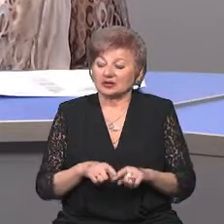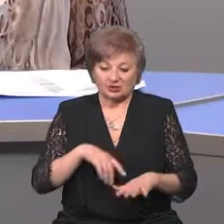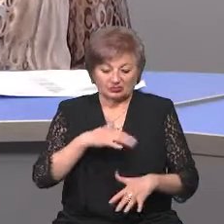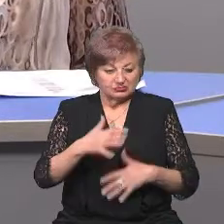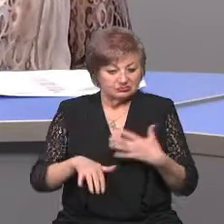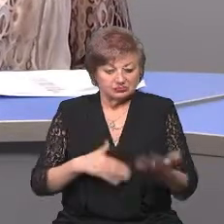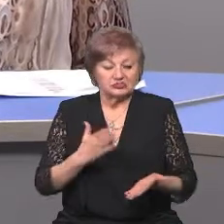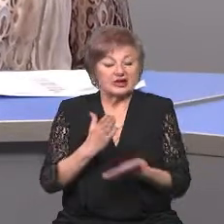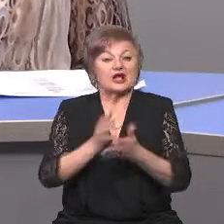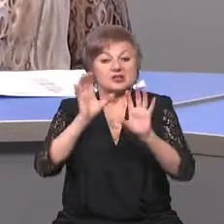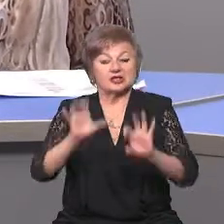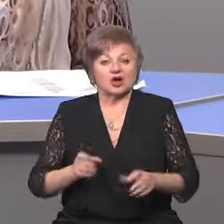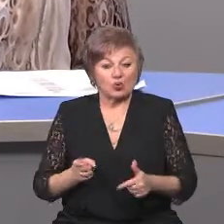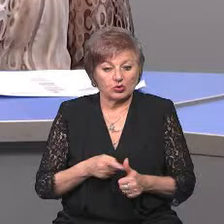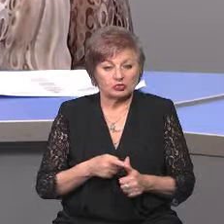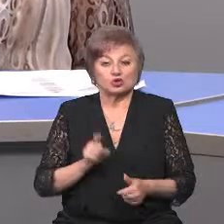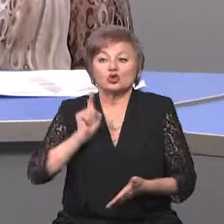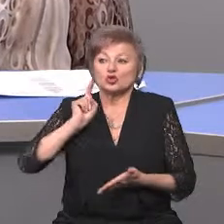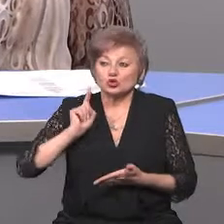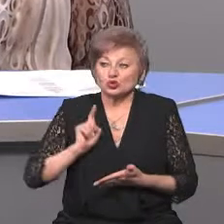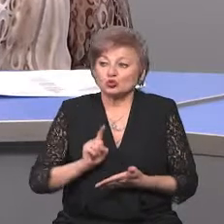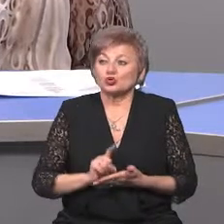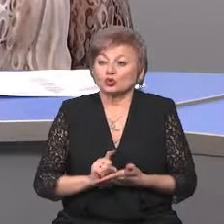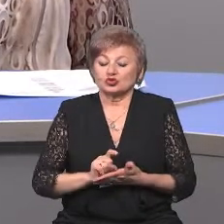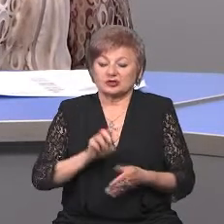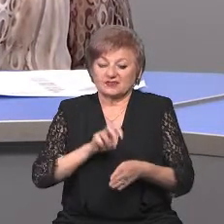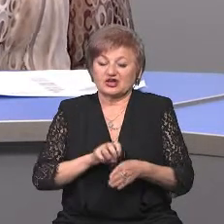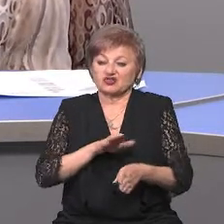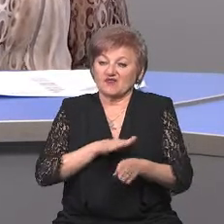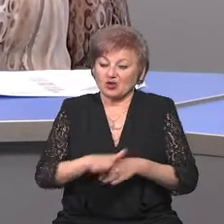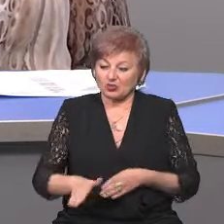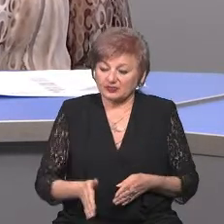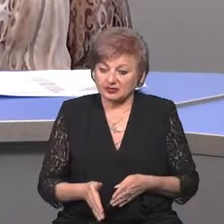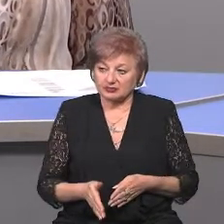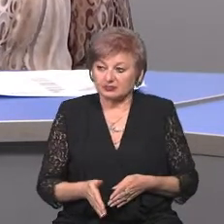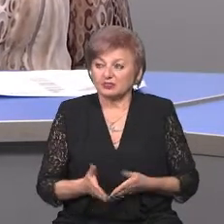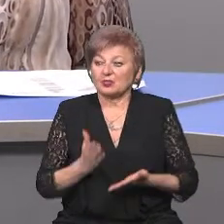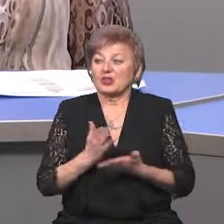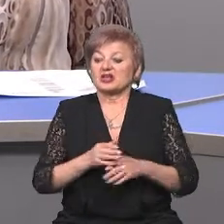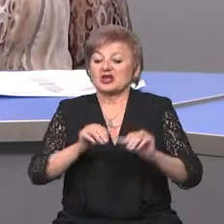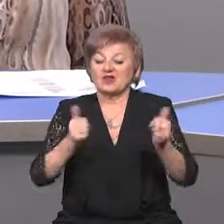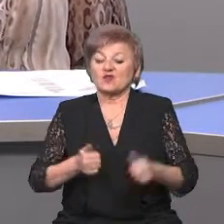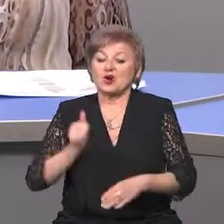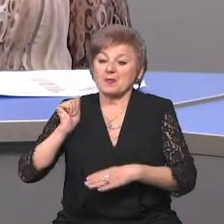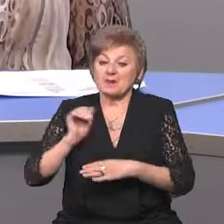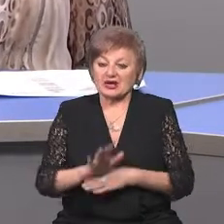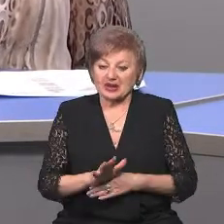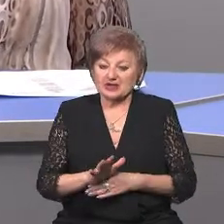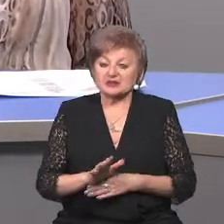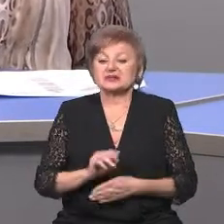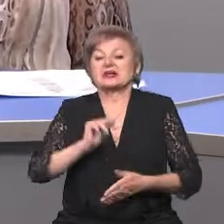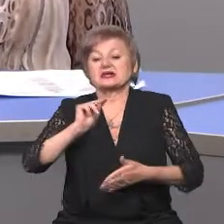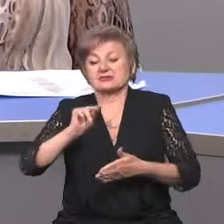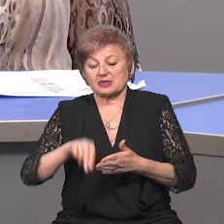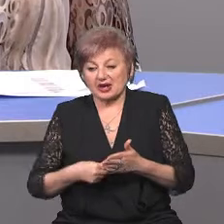розумієте, є закон, який повинні ті ж лікарі виконувати. Є форми накази, форми довідок,